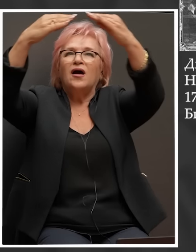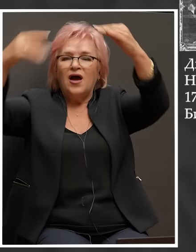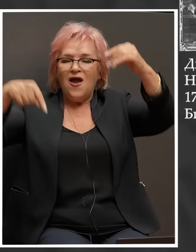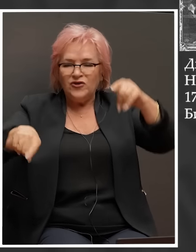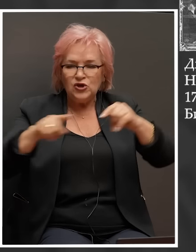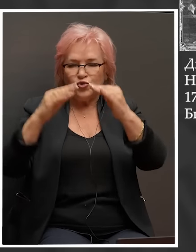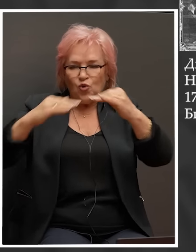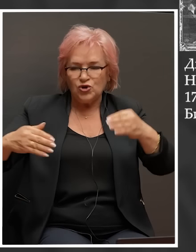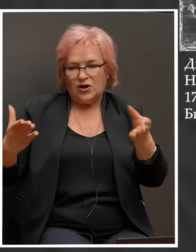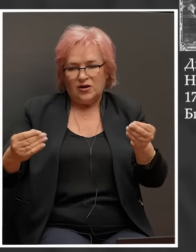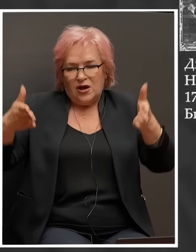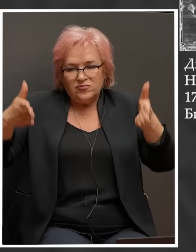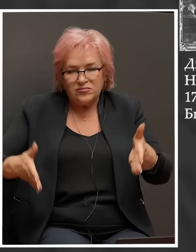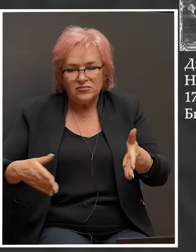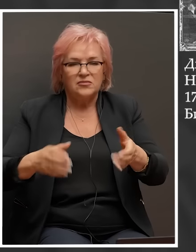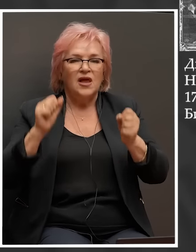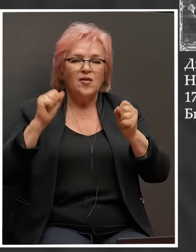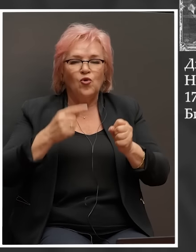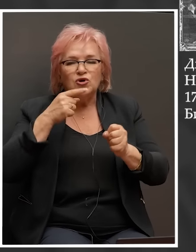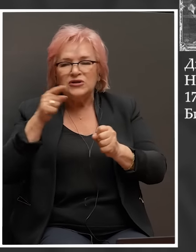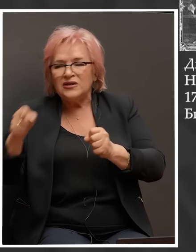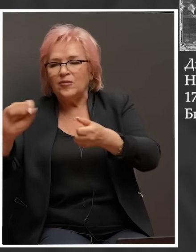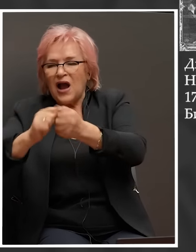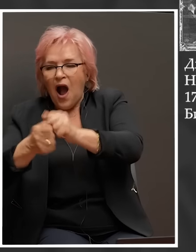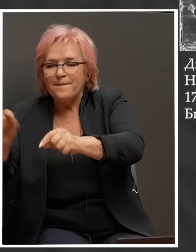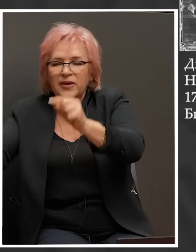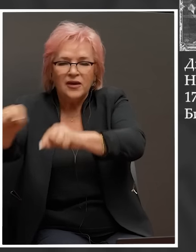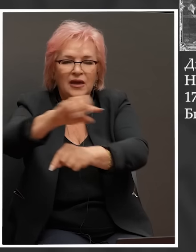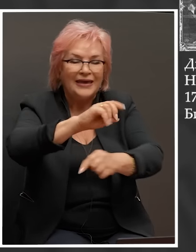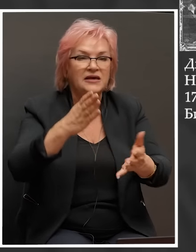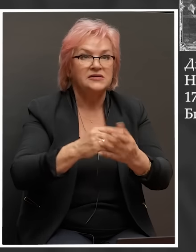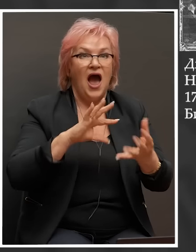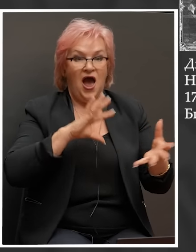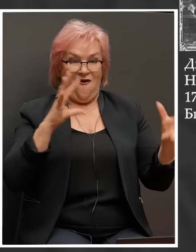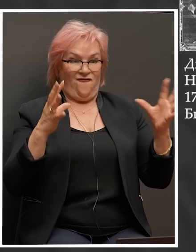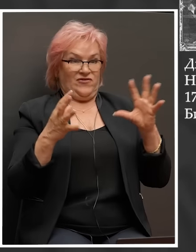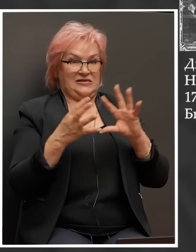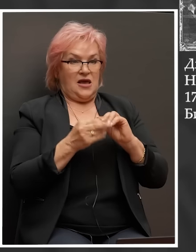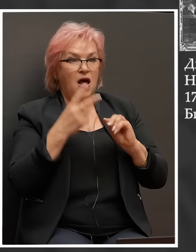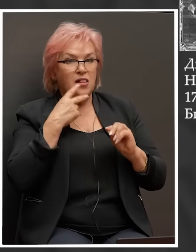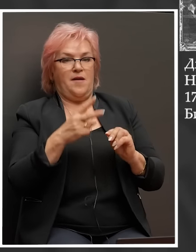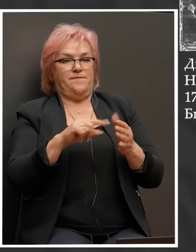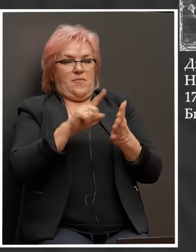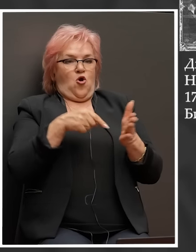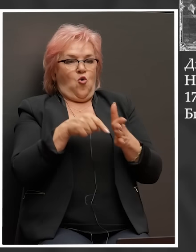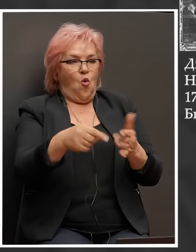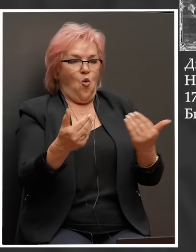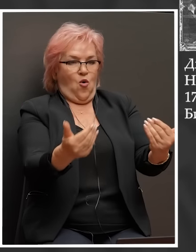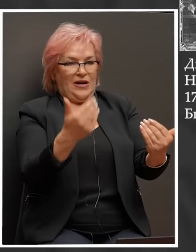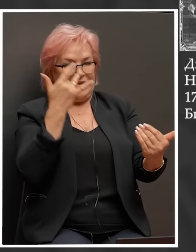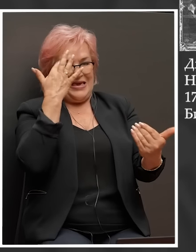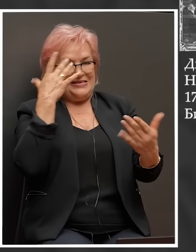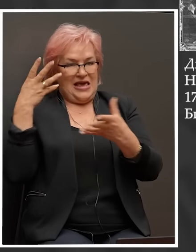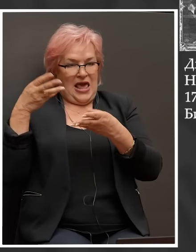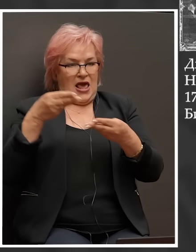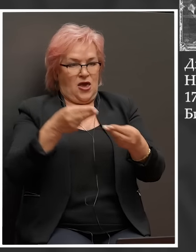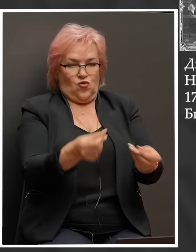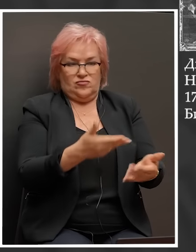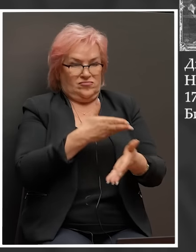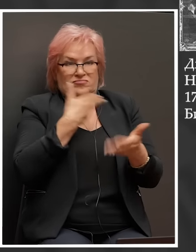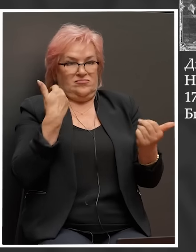руины стоят. Можно съездить на Католикос, там тоже какие-то камни древние. Но в целом на структуру города, на его идею, вот это все никак